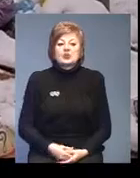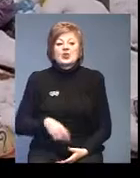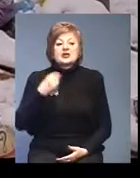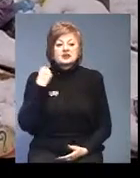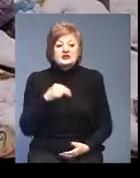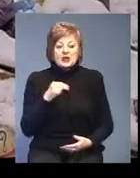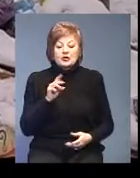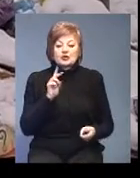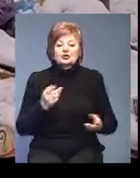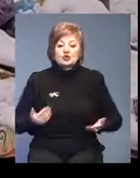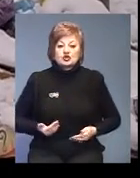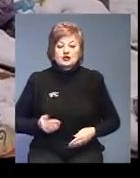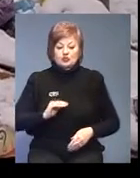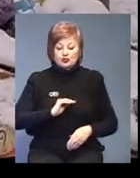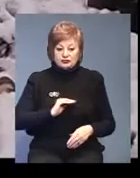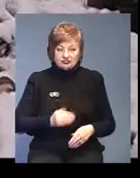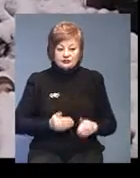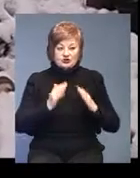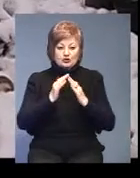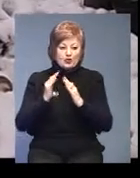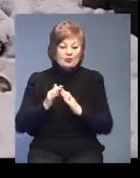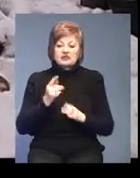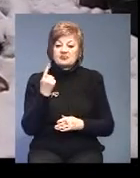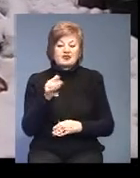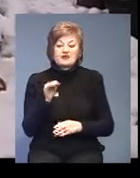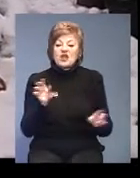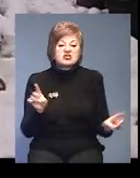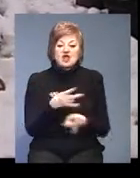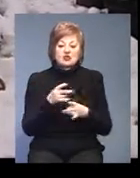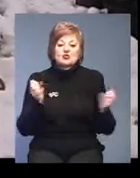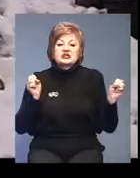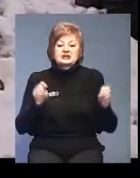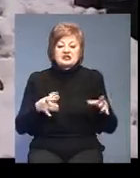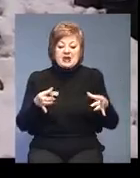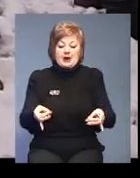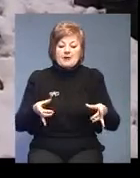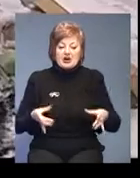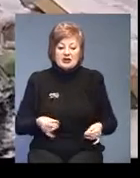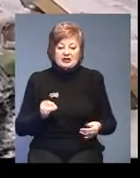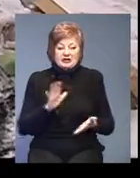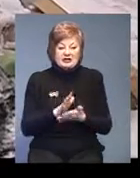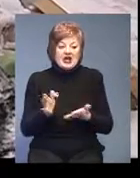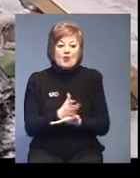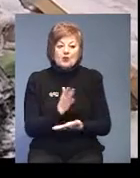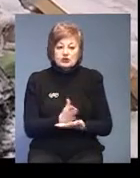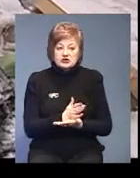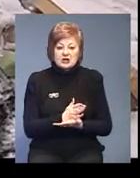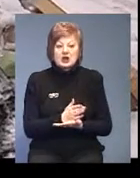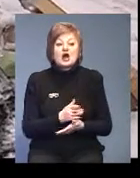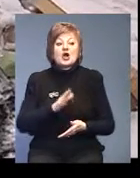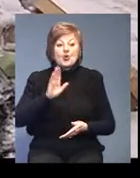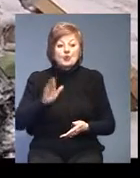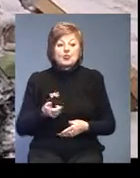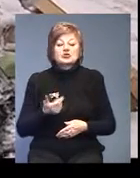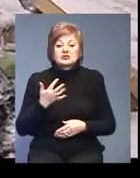Запоріжцям, які мешкають у приватному секторі, з 1 лютого не знадобляться спеціальні пакети для утилізації побутових відходів. Відповідне рішення ухвалено після кількох